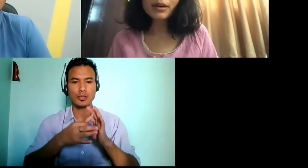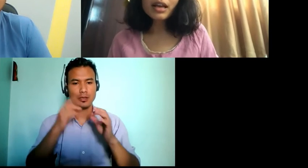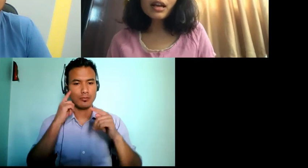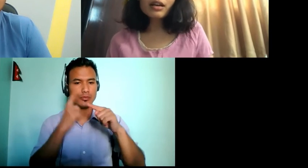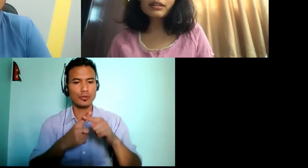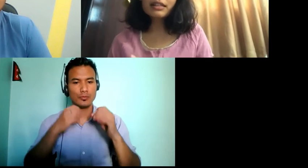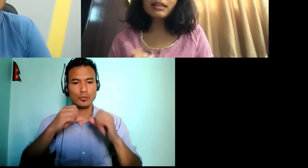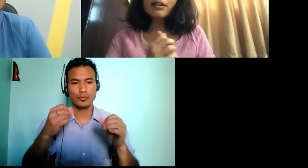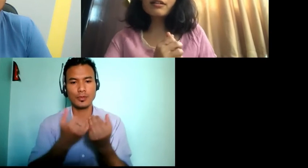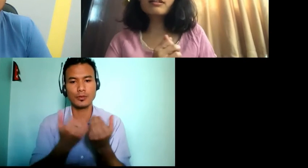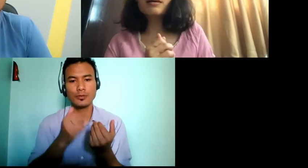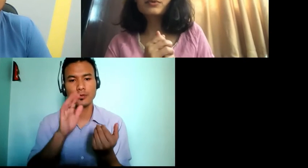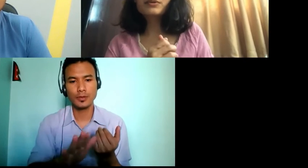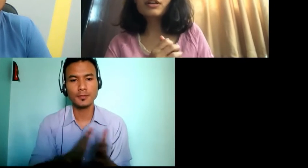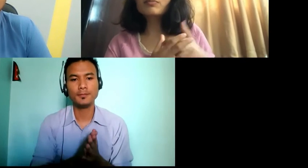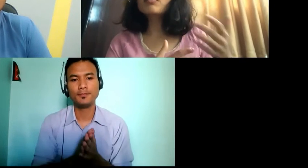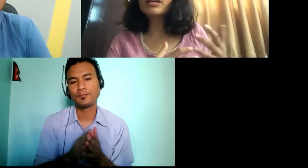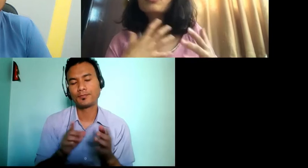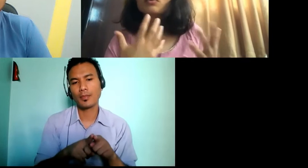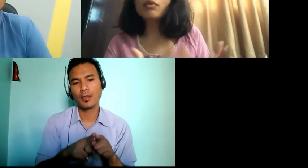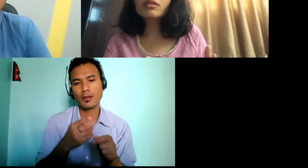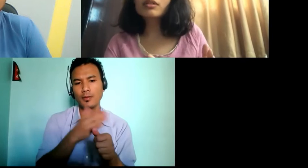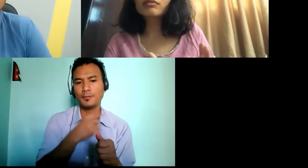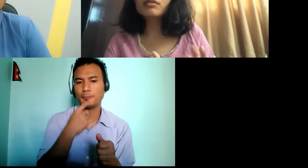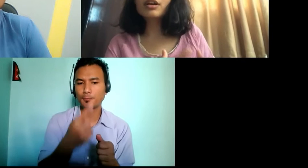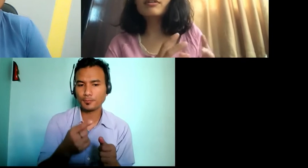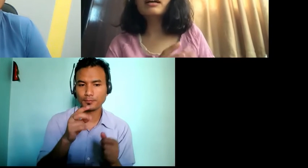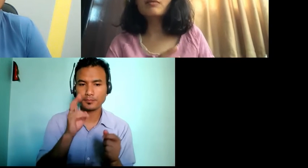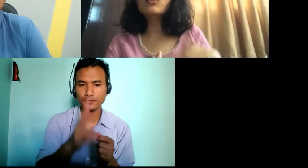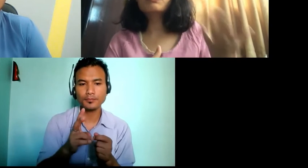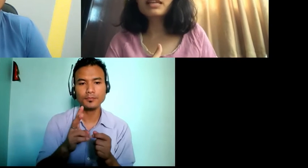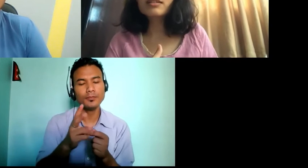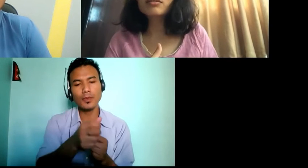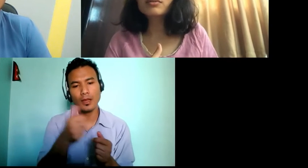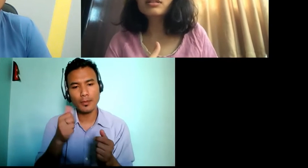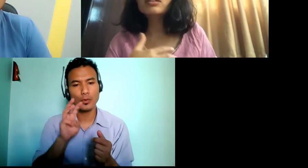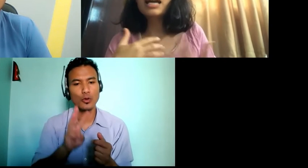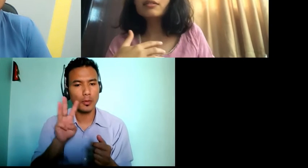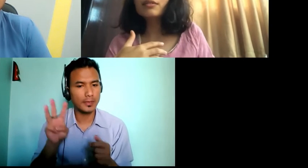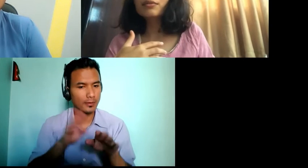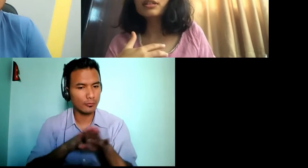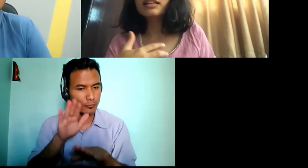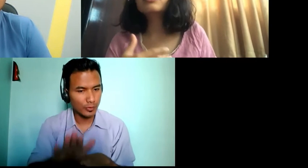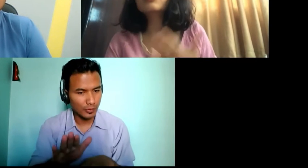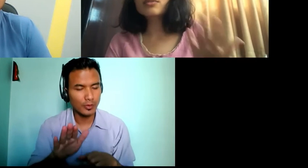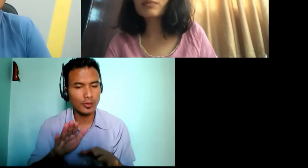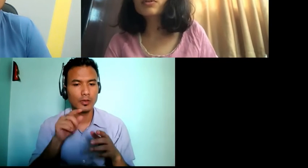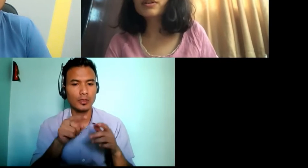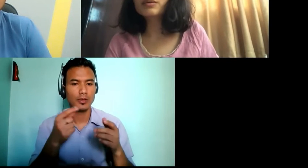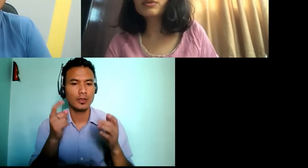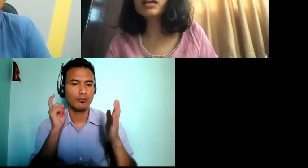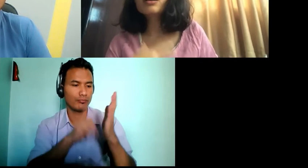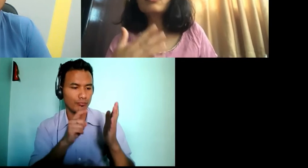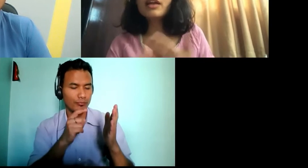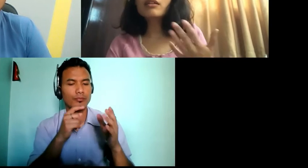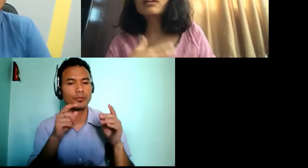छ. र त्यस्तै गरिकन हाम्रो अघि पनि भने रोल मोडल्सहरू हुन्छ, एउटा राम्रो वेबसाइट्सहरू हुन्छ, च्यानल्सहरू हुन्छ, त्यसलाई सब्सक्राइब गरेर